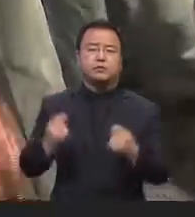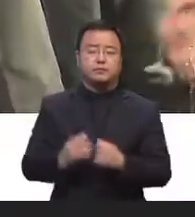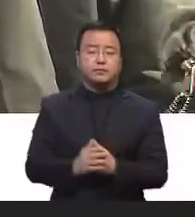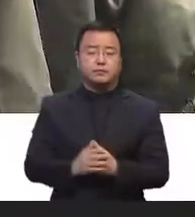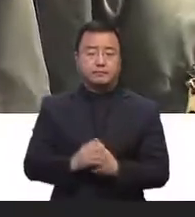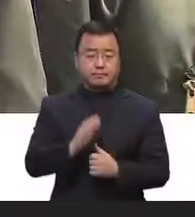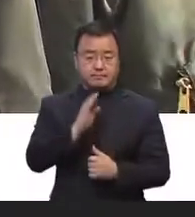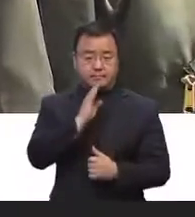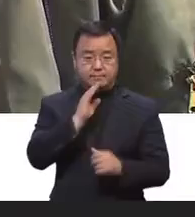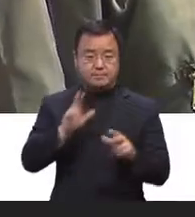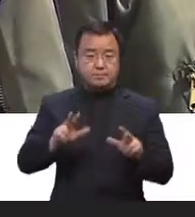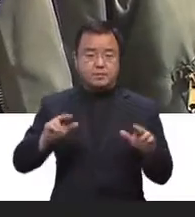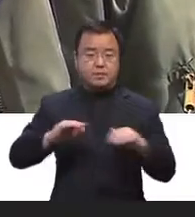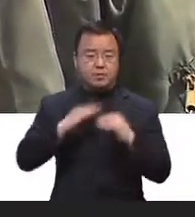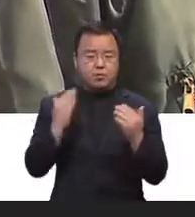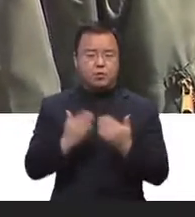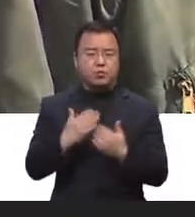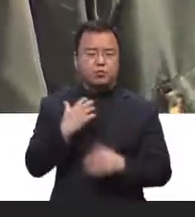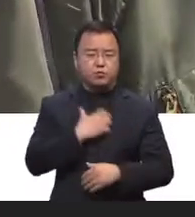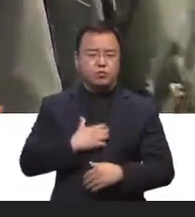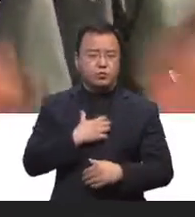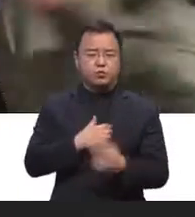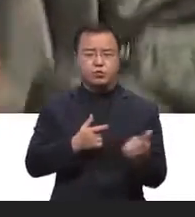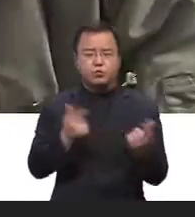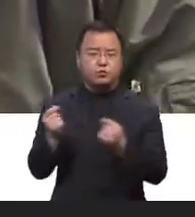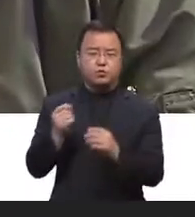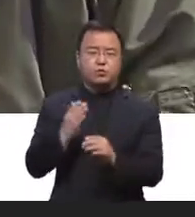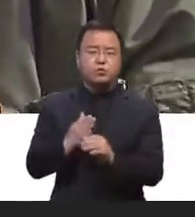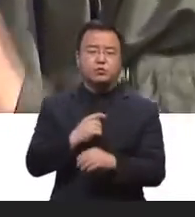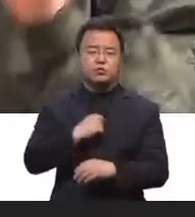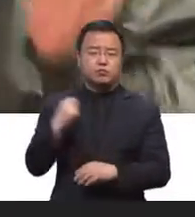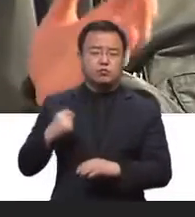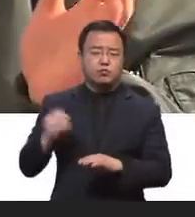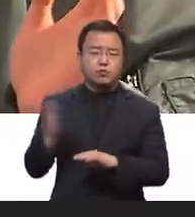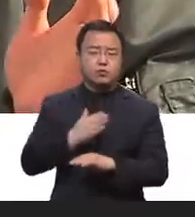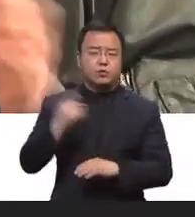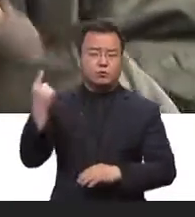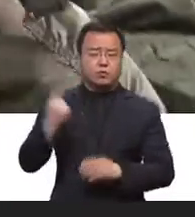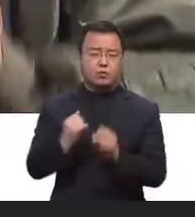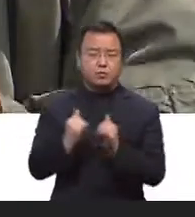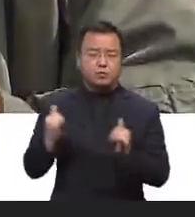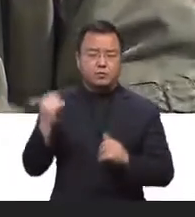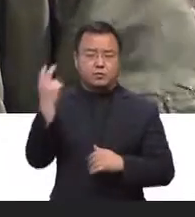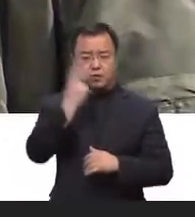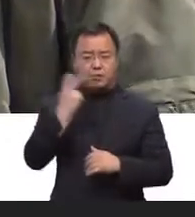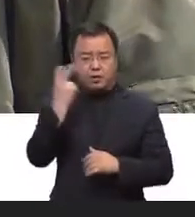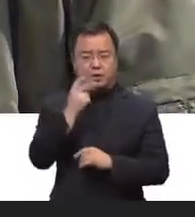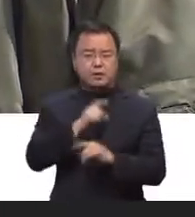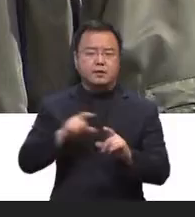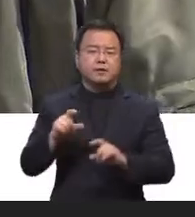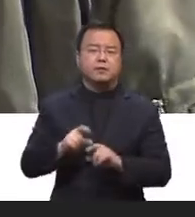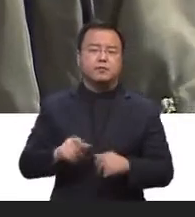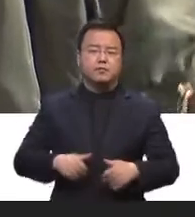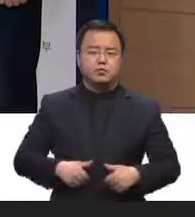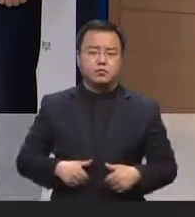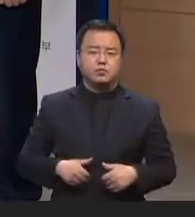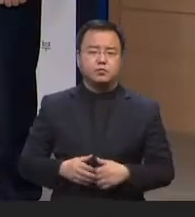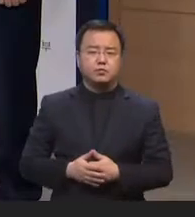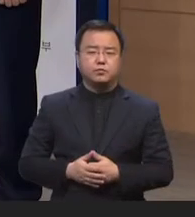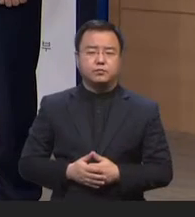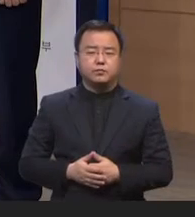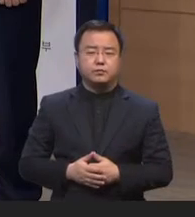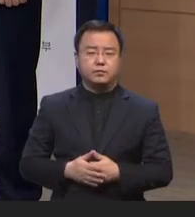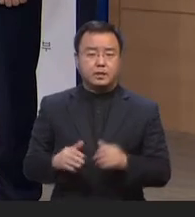사실 지금 다 더 불안한 건 마찬가지니까 중국에서 온 사람들에 대한 관리가 똥 더 필요한거 같고